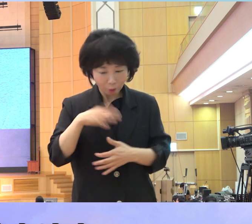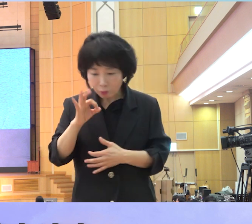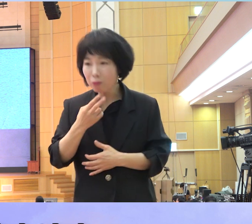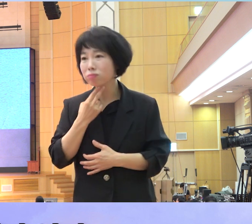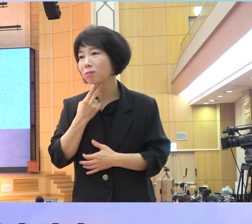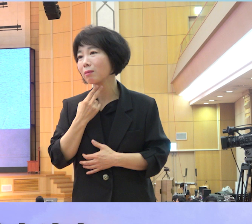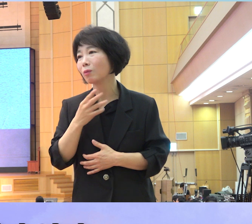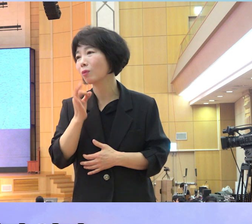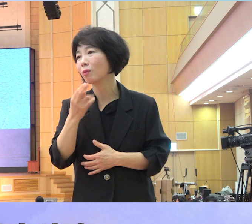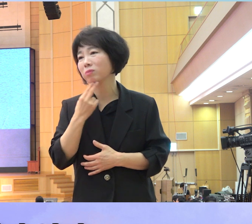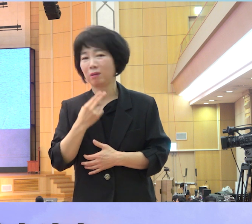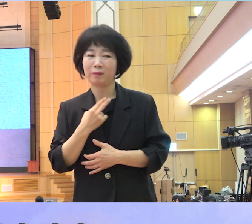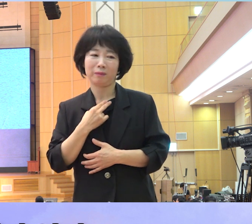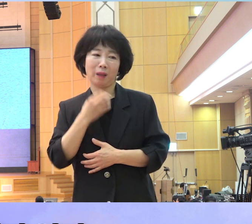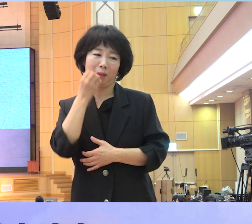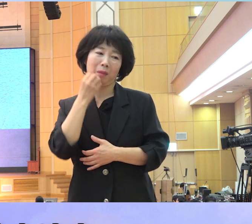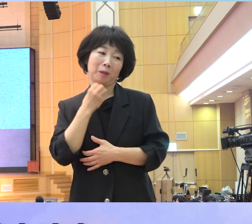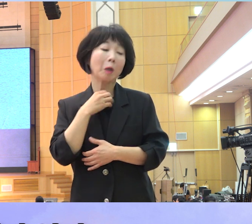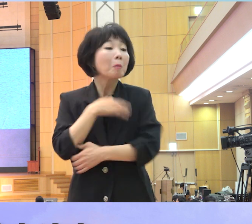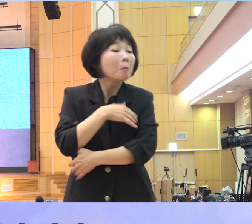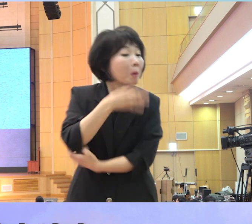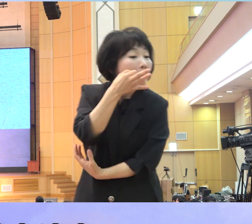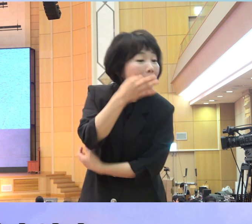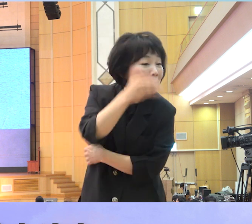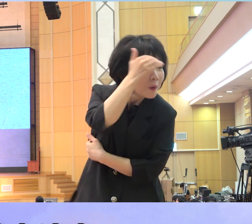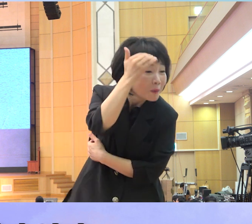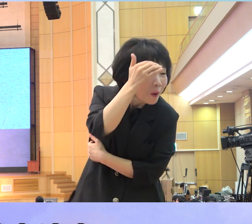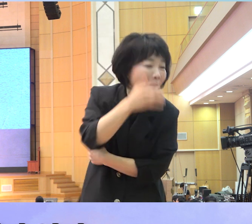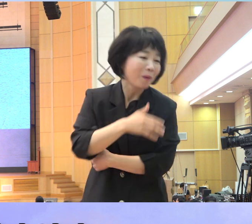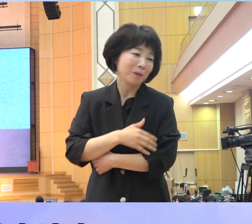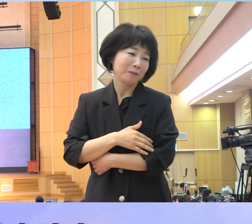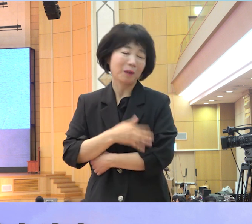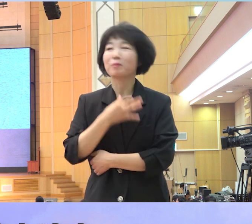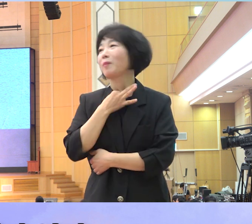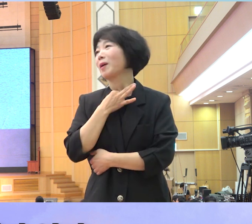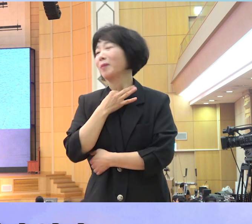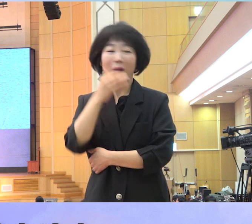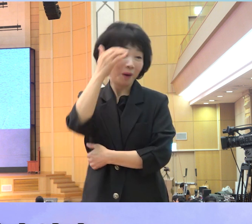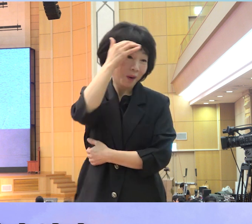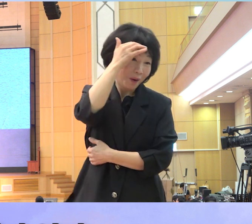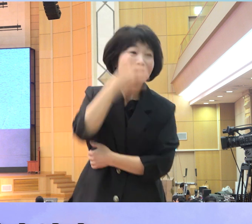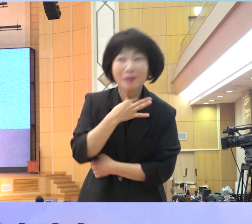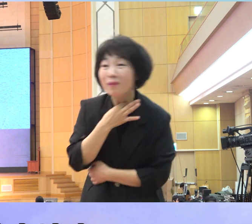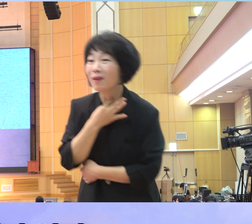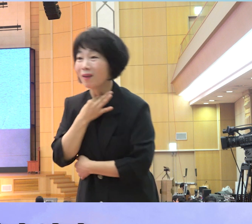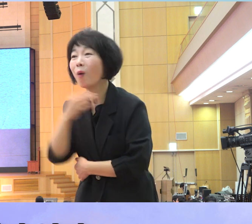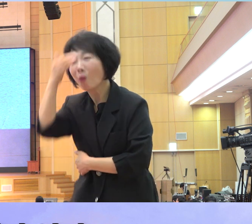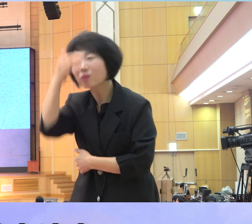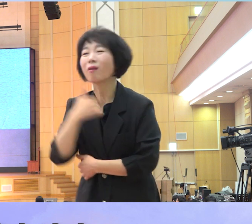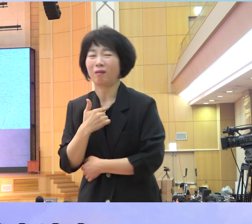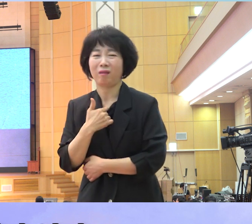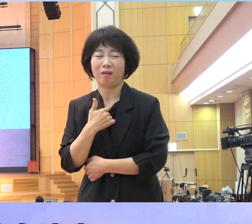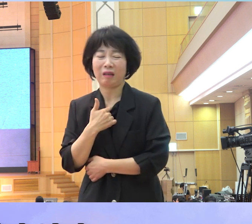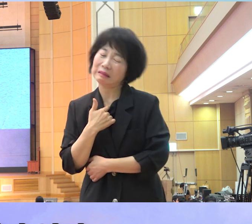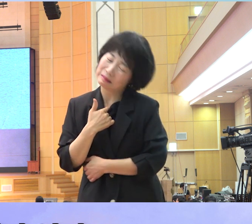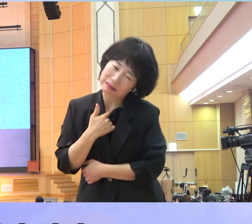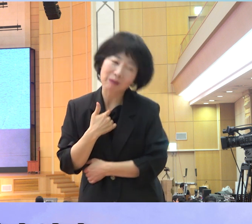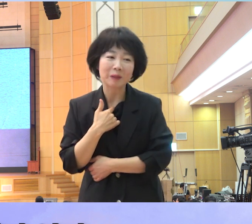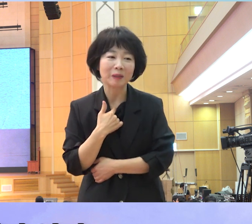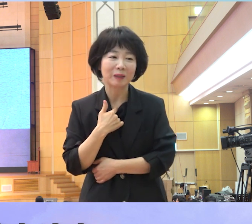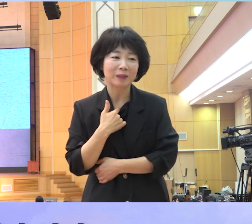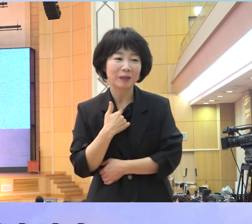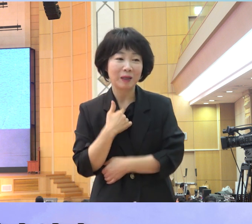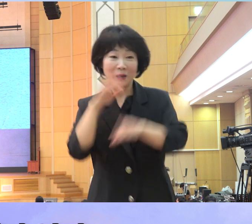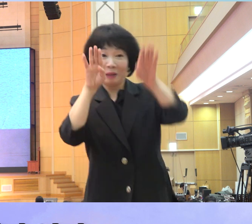그게 참 부러워가지고 옆에서 구경을 하고 있는 거야. 한참 구경을 하고 있다가 이제 오락실 문을